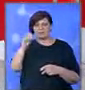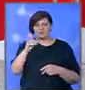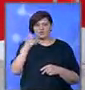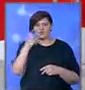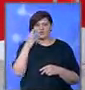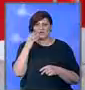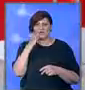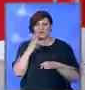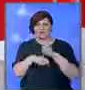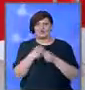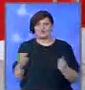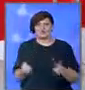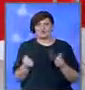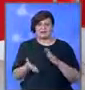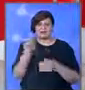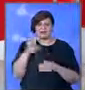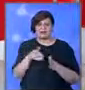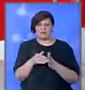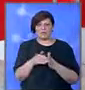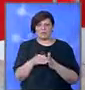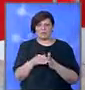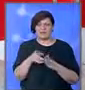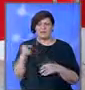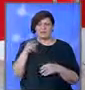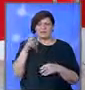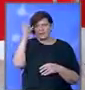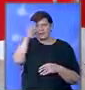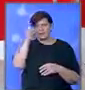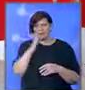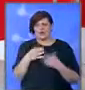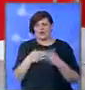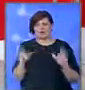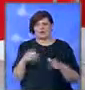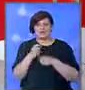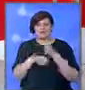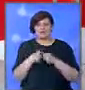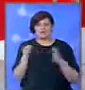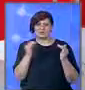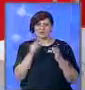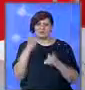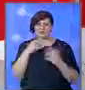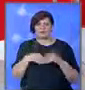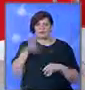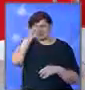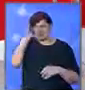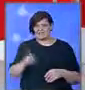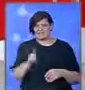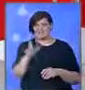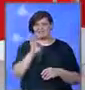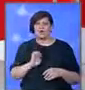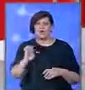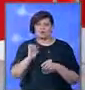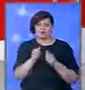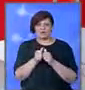trenutku kada je poslovna aktivnost više nego potrebna, da je Srbija otvorena za poslovnu saradnju, te da preduzeća kako iz Italije, tako i iz čitave Evropske